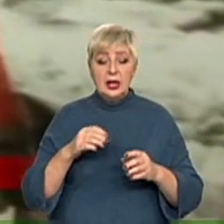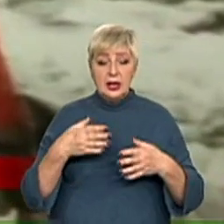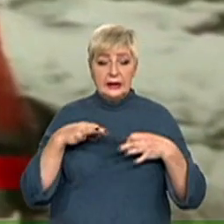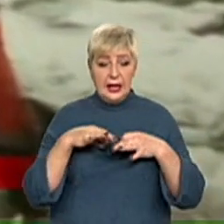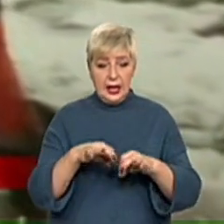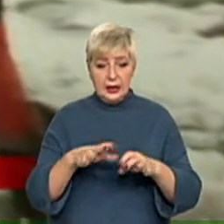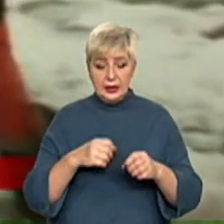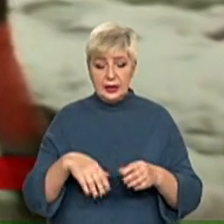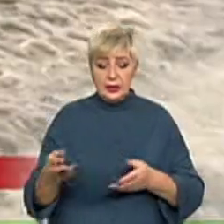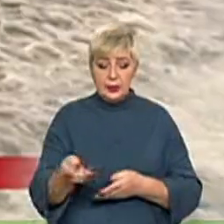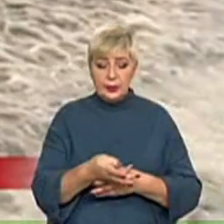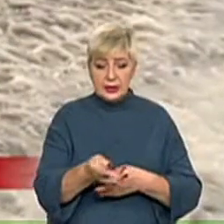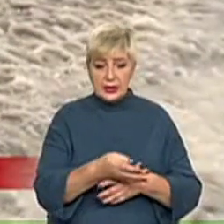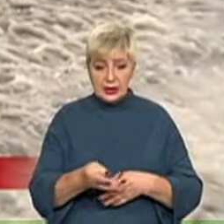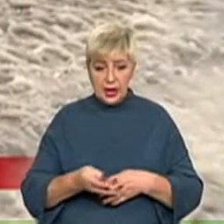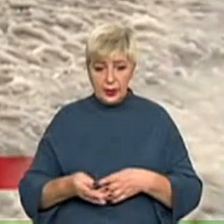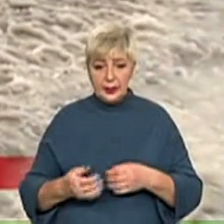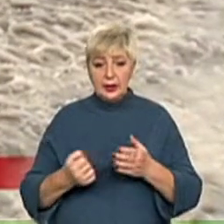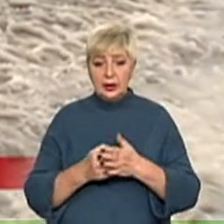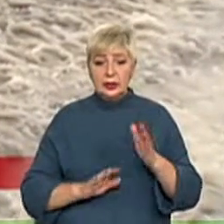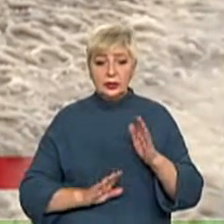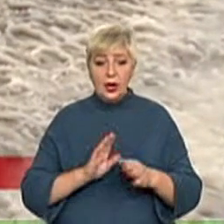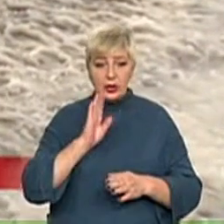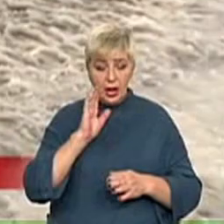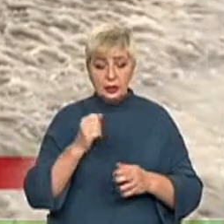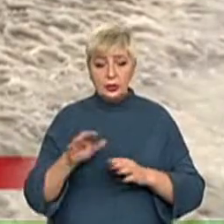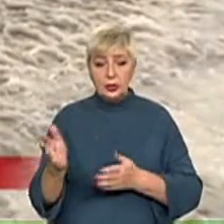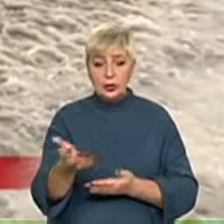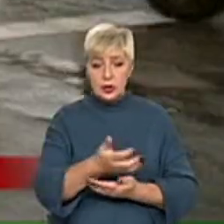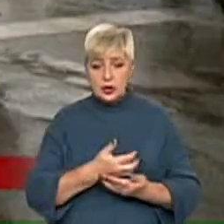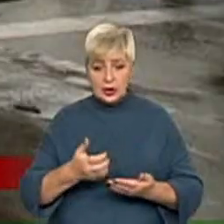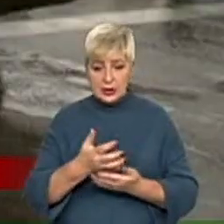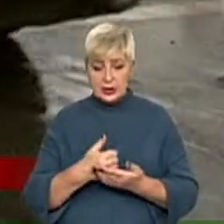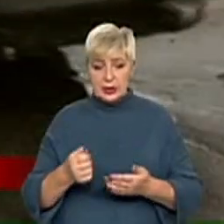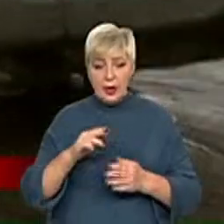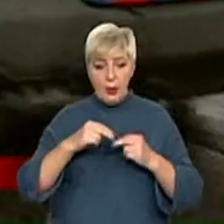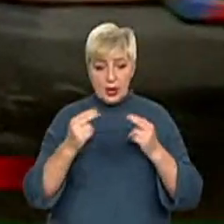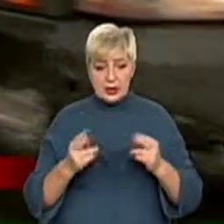посипало особливо небезпечні ділянки. До ранку розчистили мости та центральні проспекти.